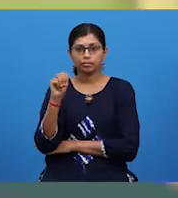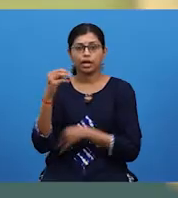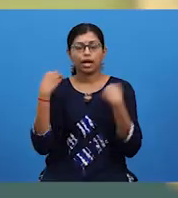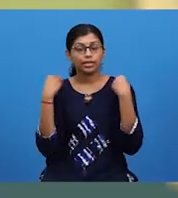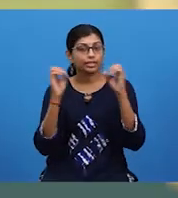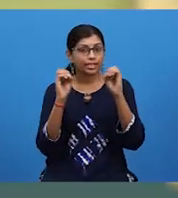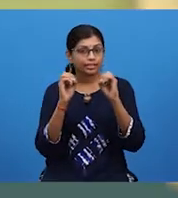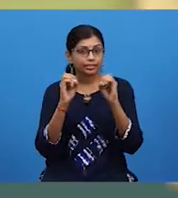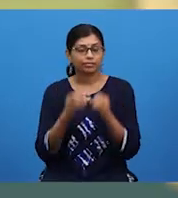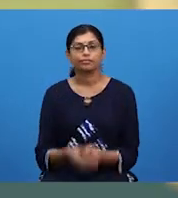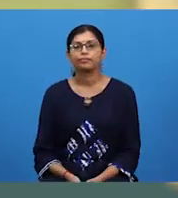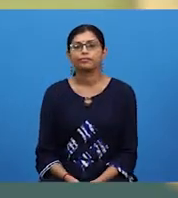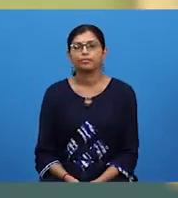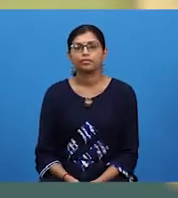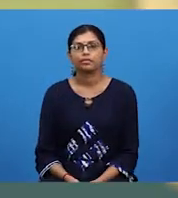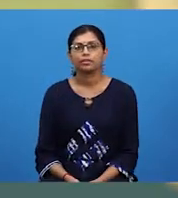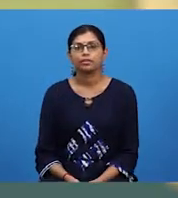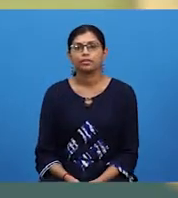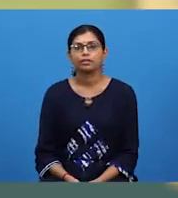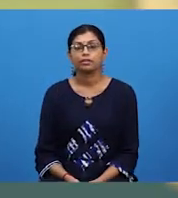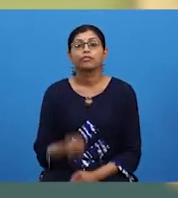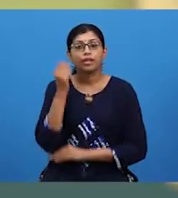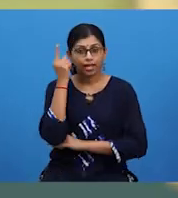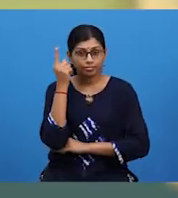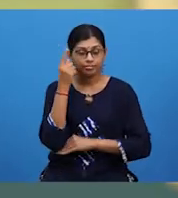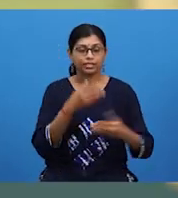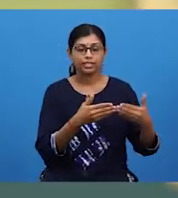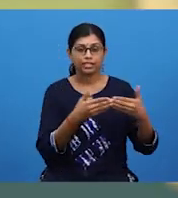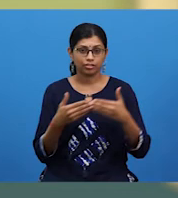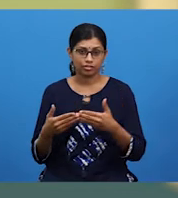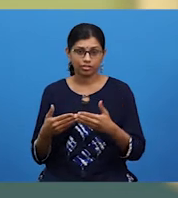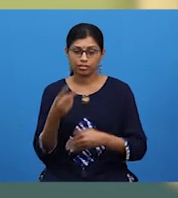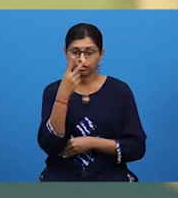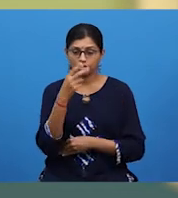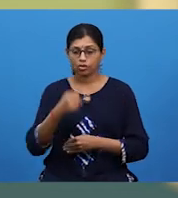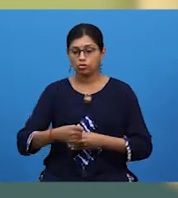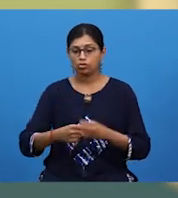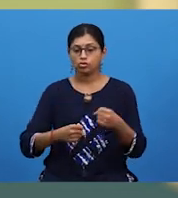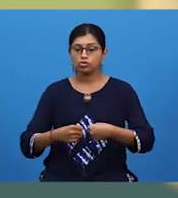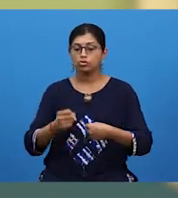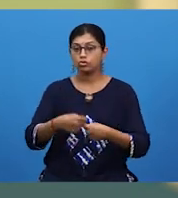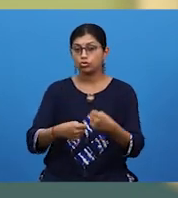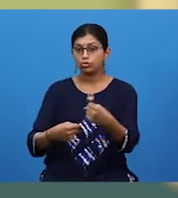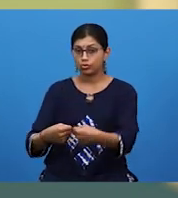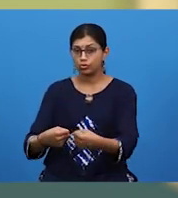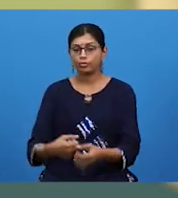Dapat tak murid-murid? Mari kita teruskan dengan melihat struktur pencernaan manusia.